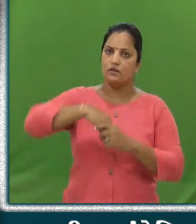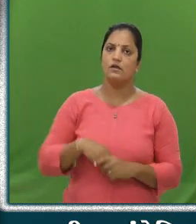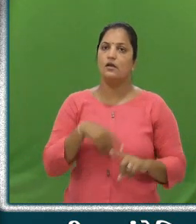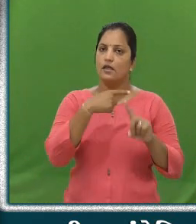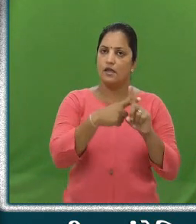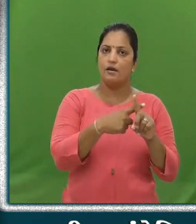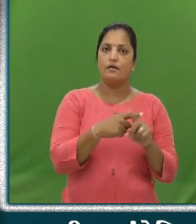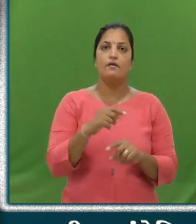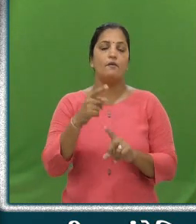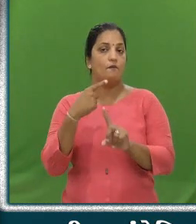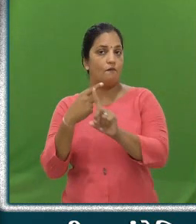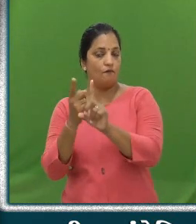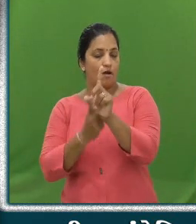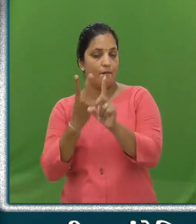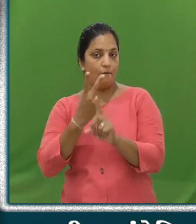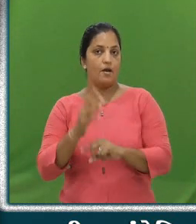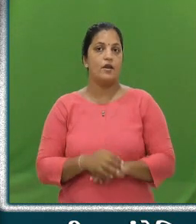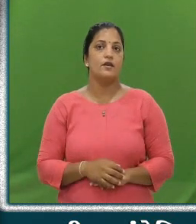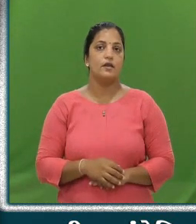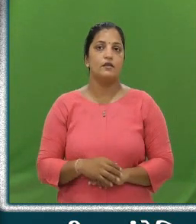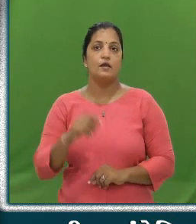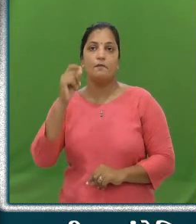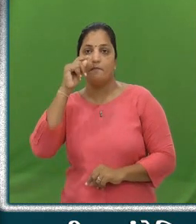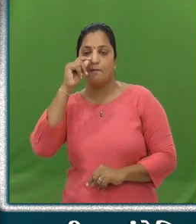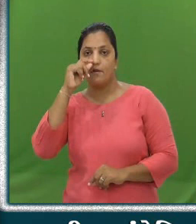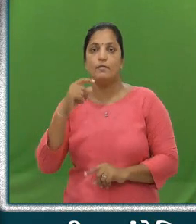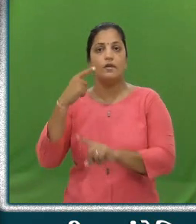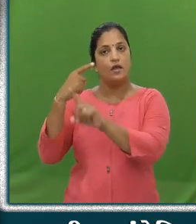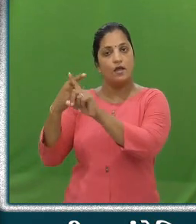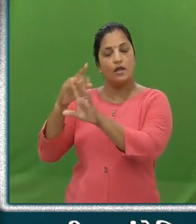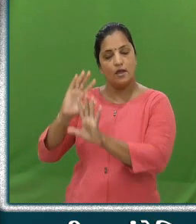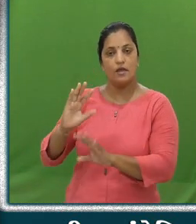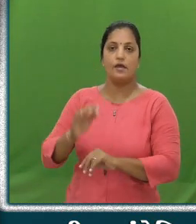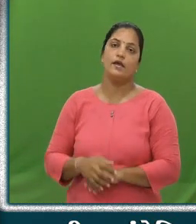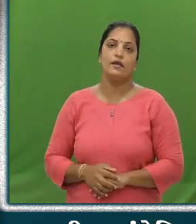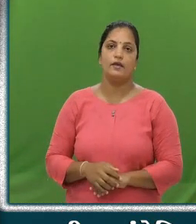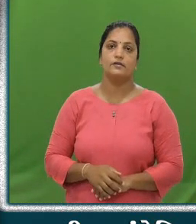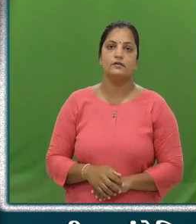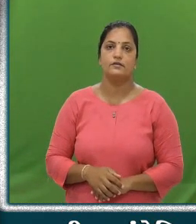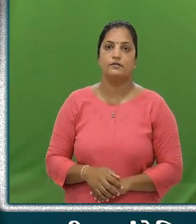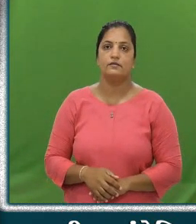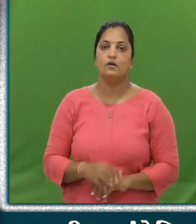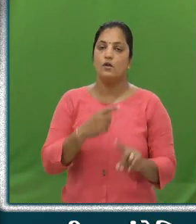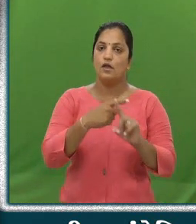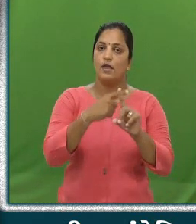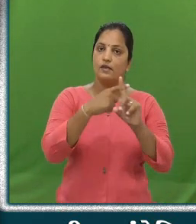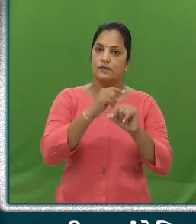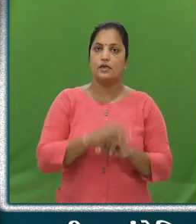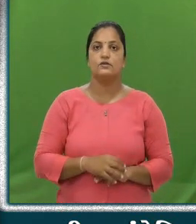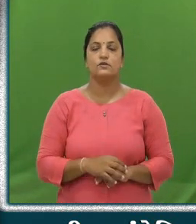અંદર એક્સ અને વાય તે જ રીતે સ્ત્રીની અંદર ફક્ત એક જ રંગસૂત્ર જે કહેવામાં આવે કે એક્સ એક્સ ટાઈપ